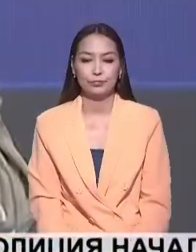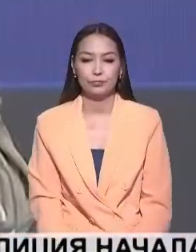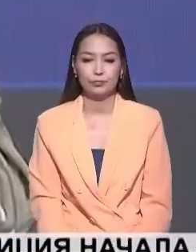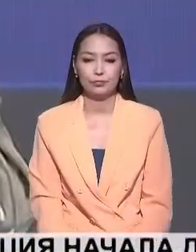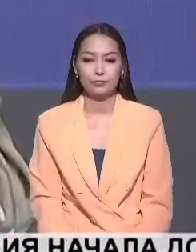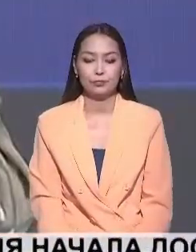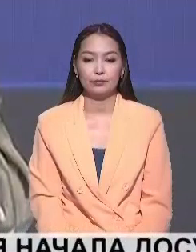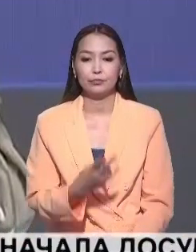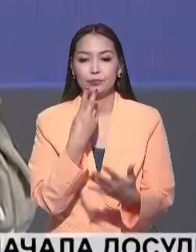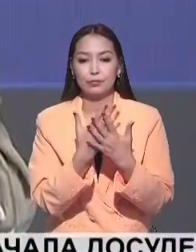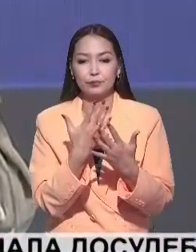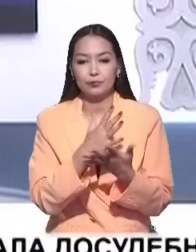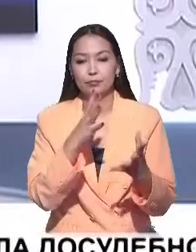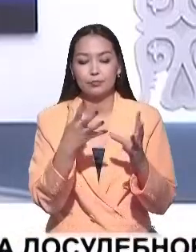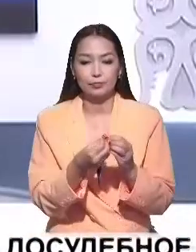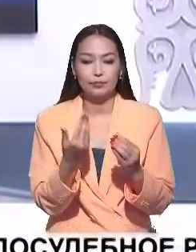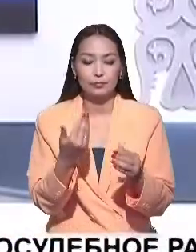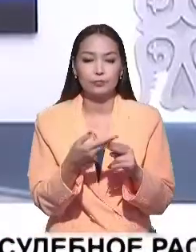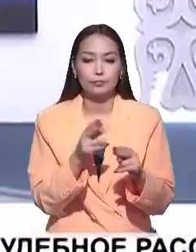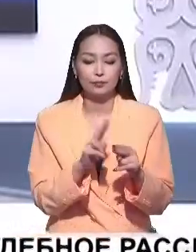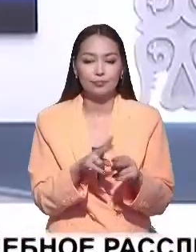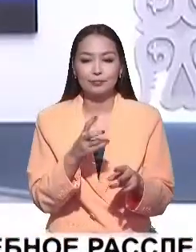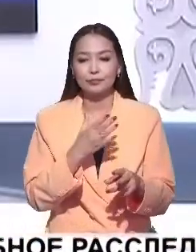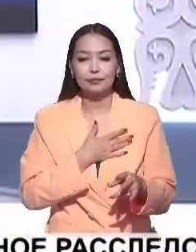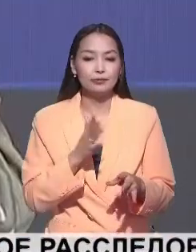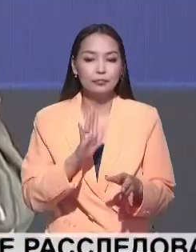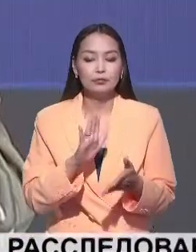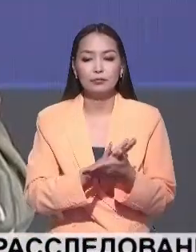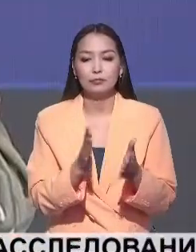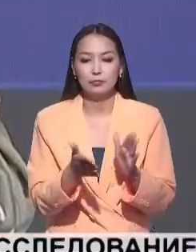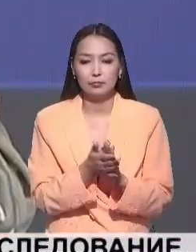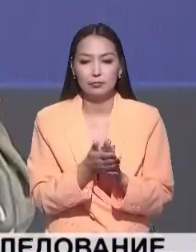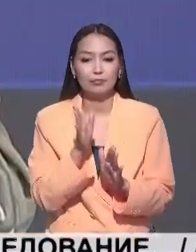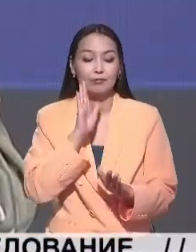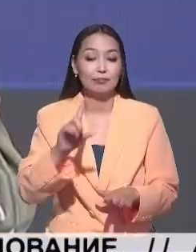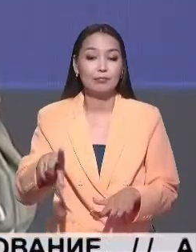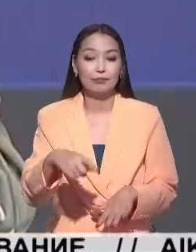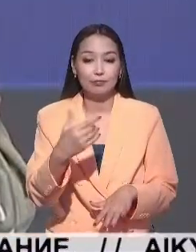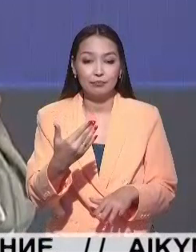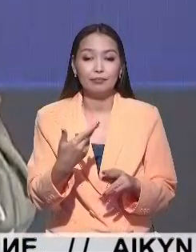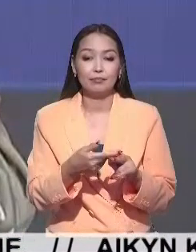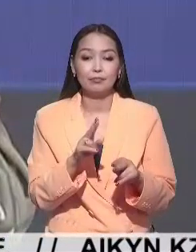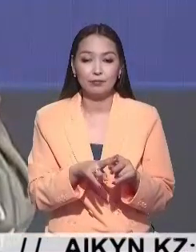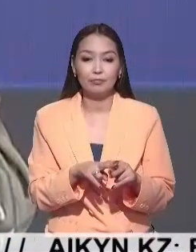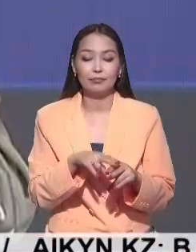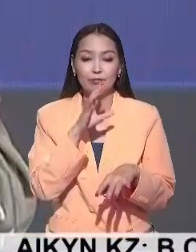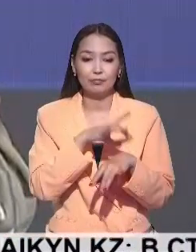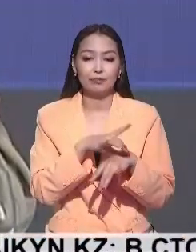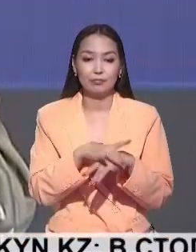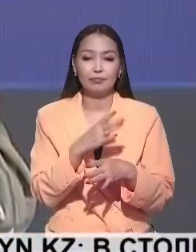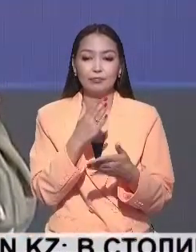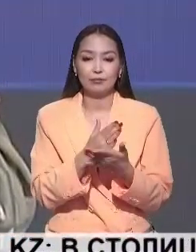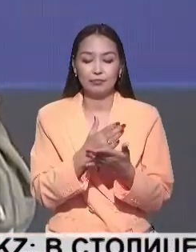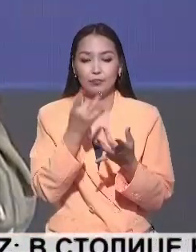Как показывает анализ прошлых лет, количество неблагоприятных происшествий на водоемах напрямую зависит от уровня так называемой